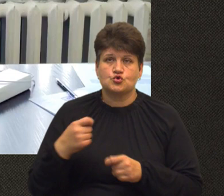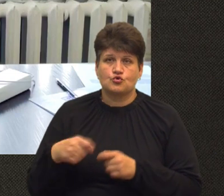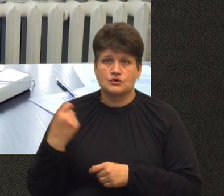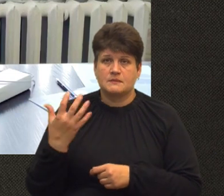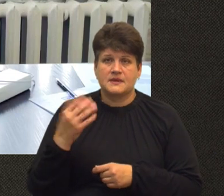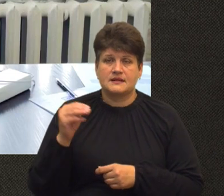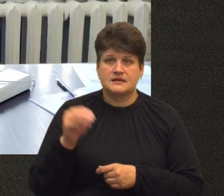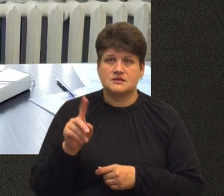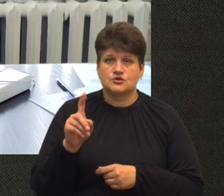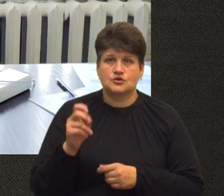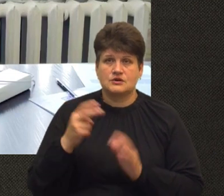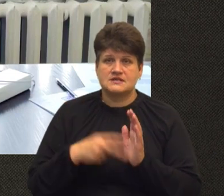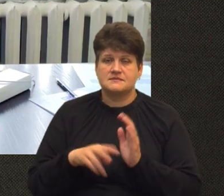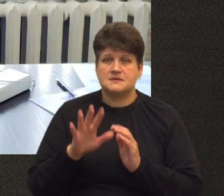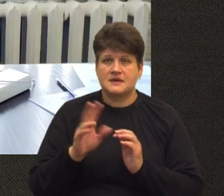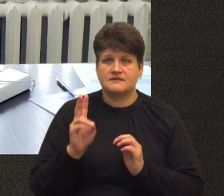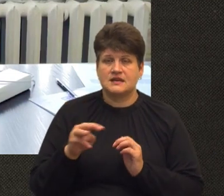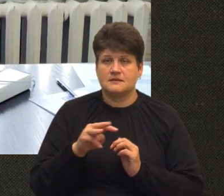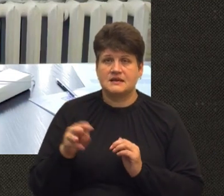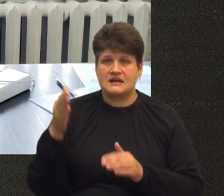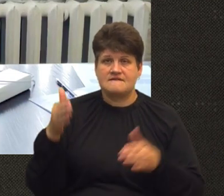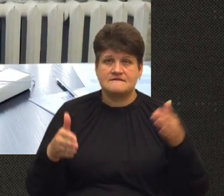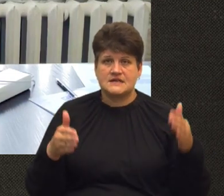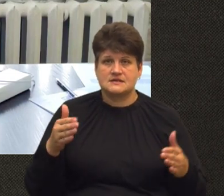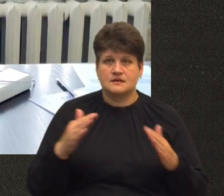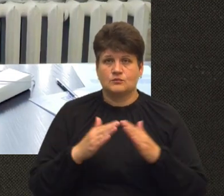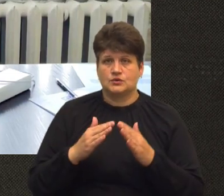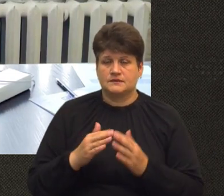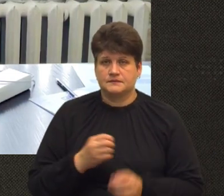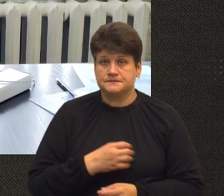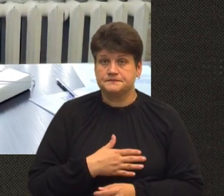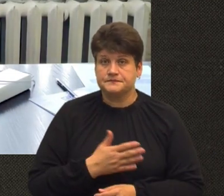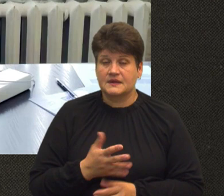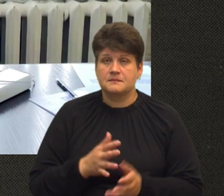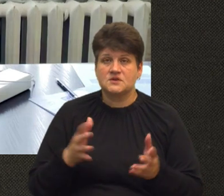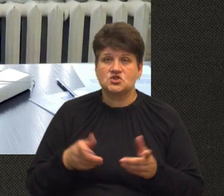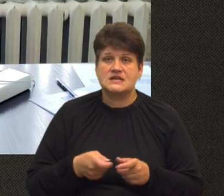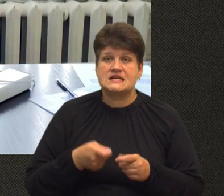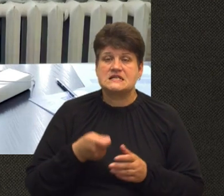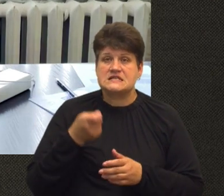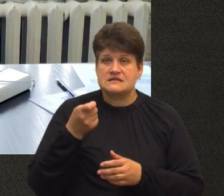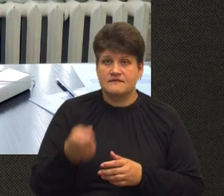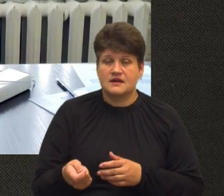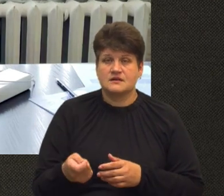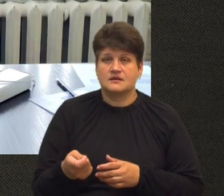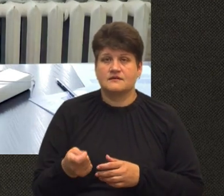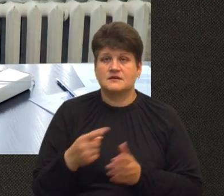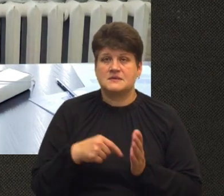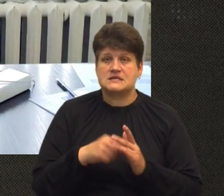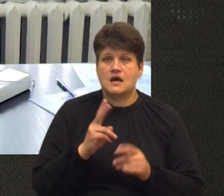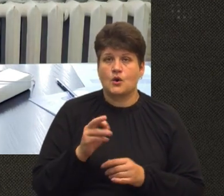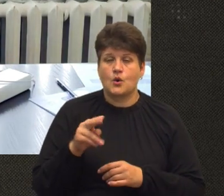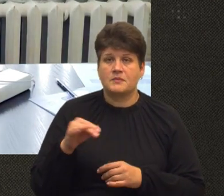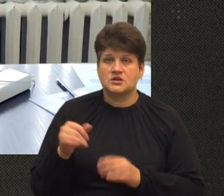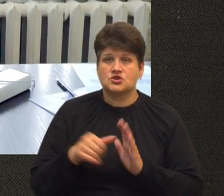5175 м² фасадів приватних будинків найбільше звернень поступило від жи міста Копичинці це